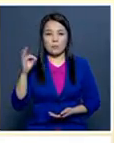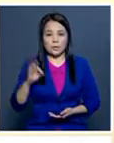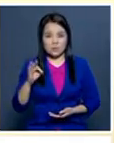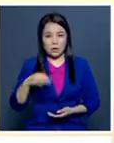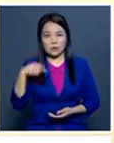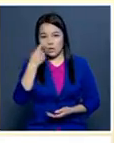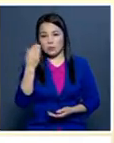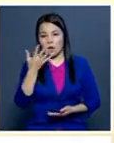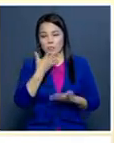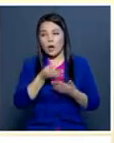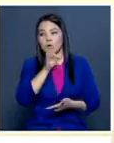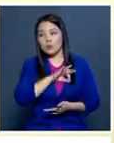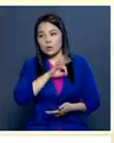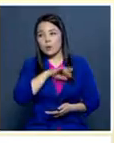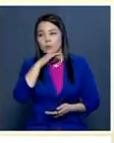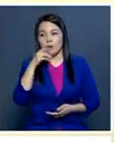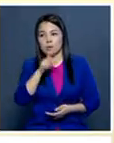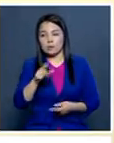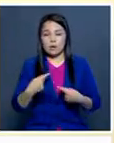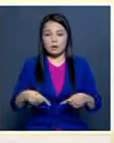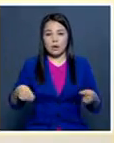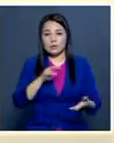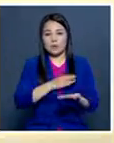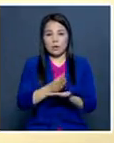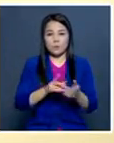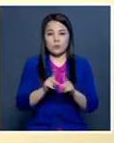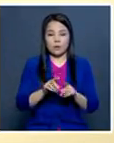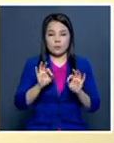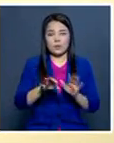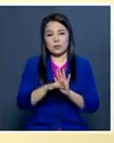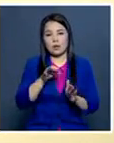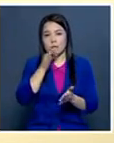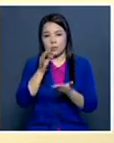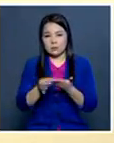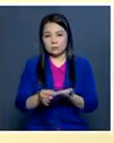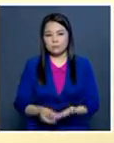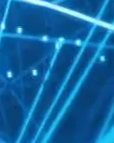Оның өзі де тұтынушылар үшін балама қызмет түрлерімен таңдаулары бар екенін көрсетеді.